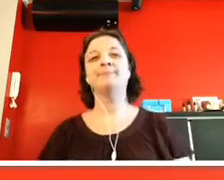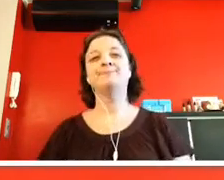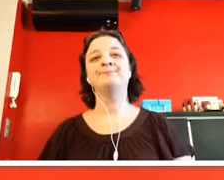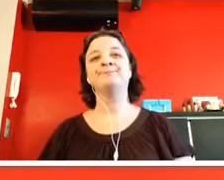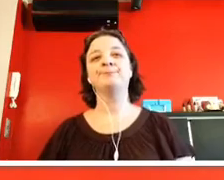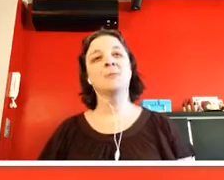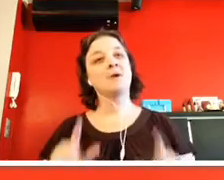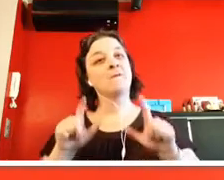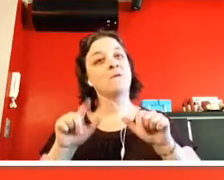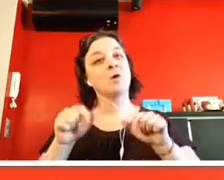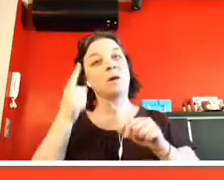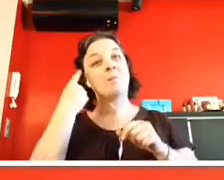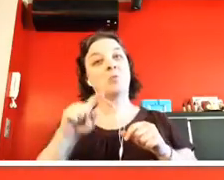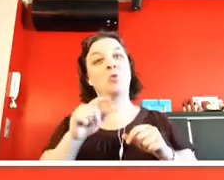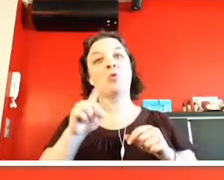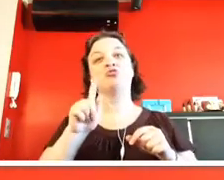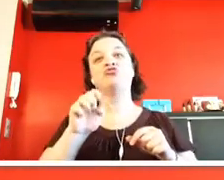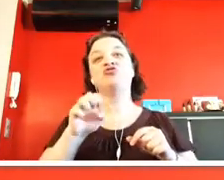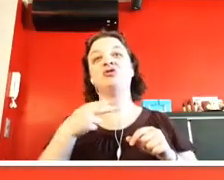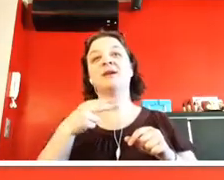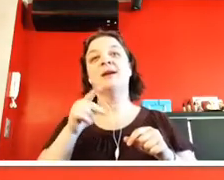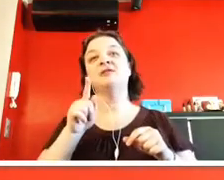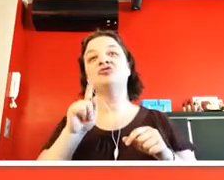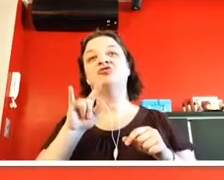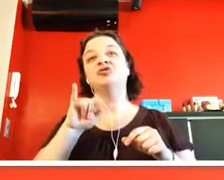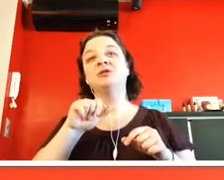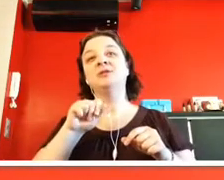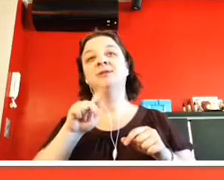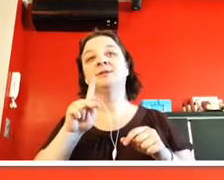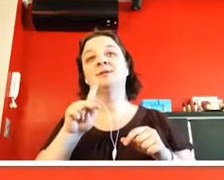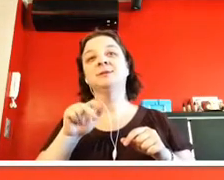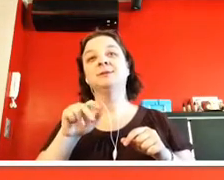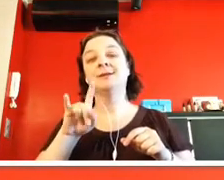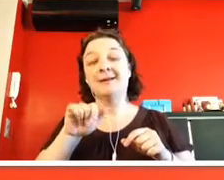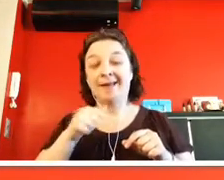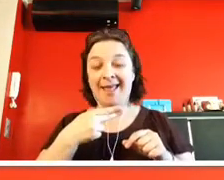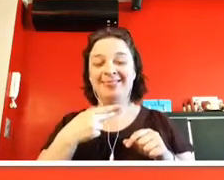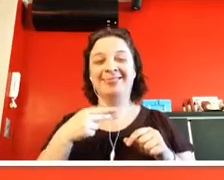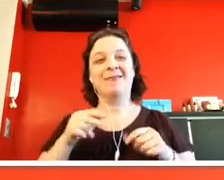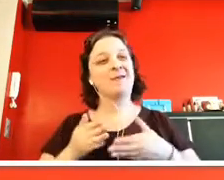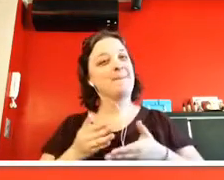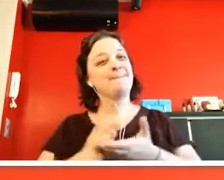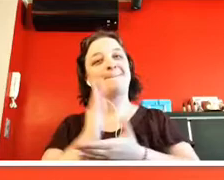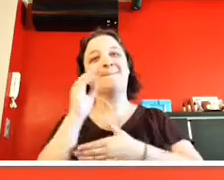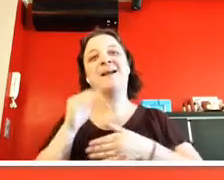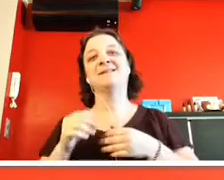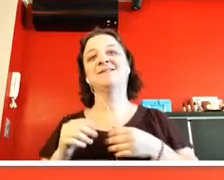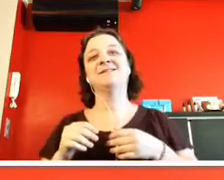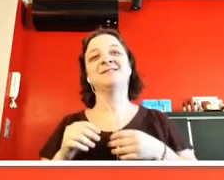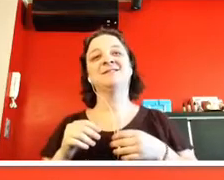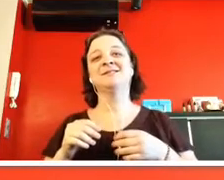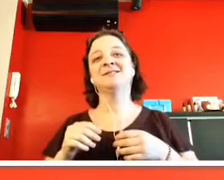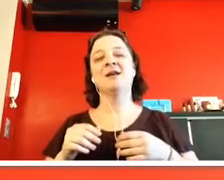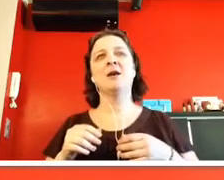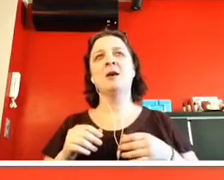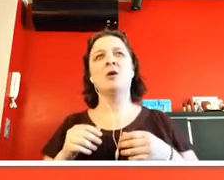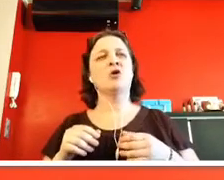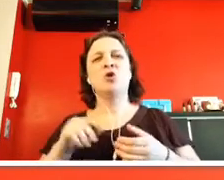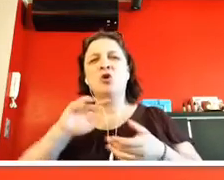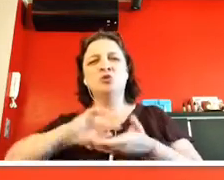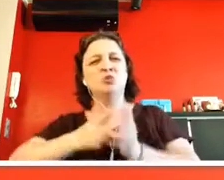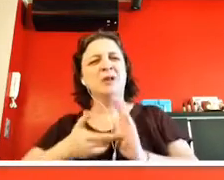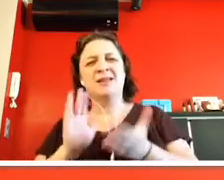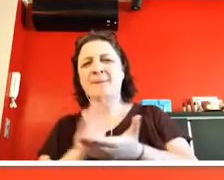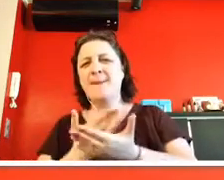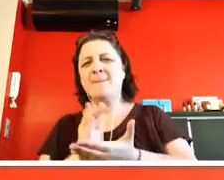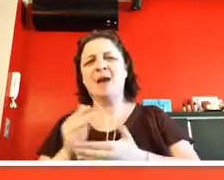c'est ce que je ressens. Voilà pour le Gengis Can. On va passer ensuite... Alors, tout a été préparé à l'avance hein, pour